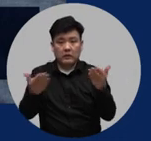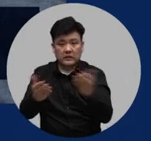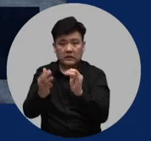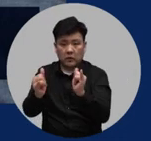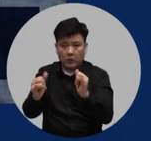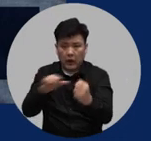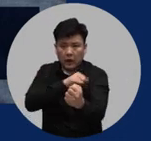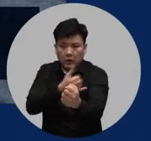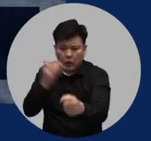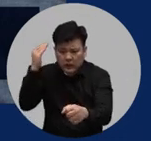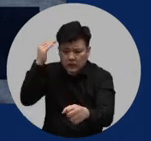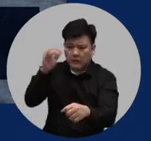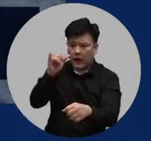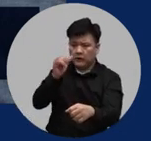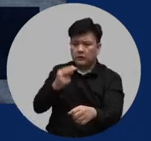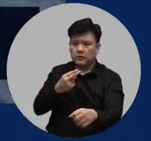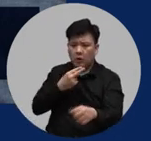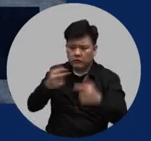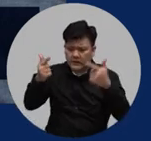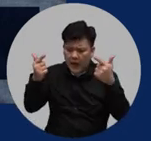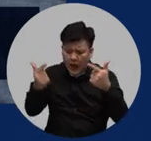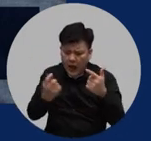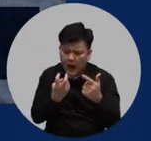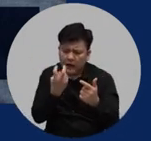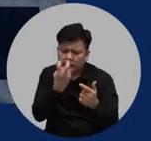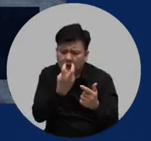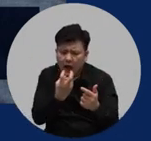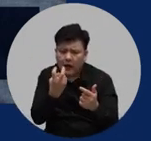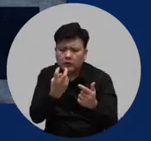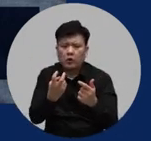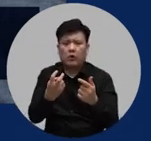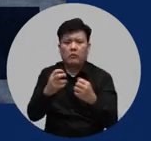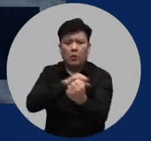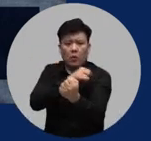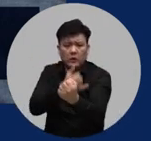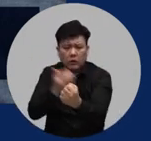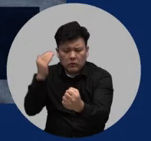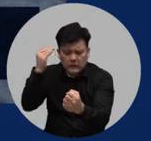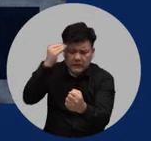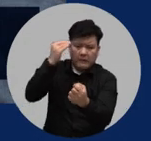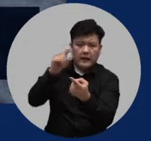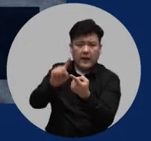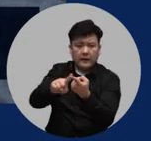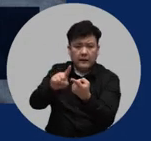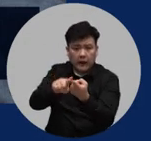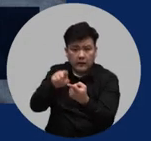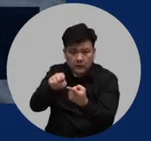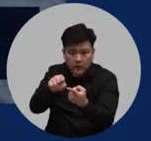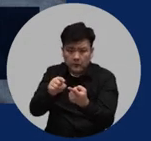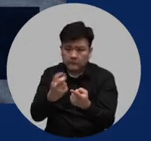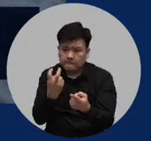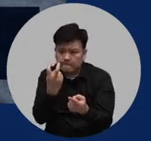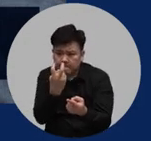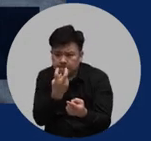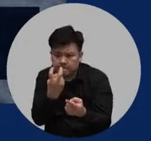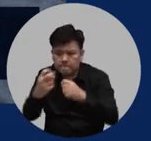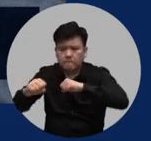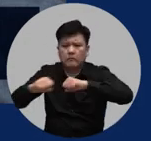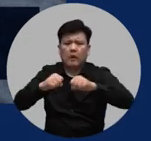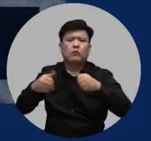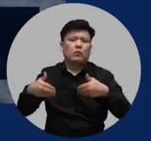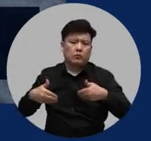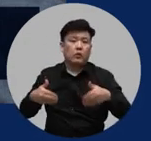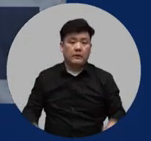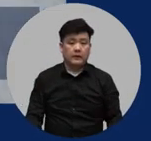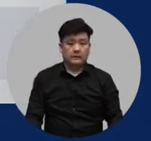인권이 침해당하고 있지는 않은지 항상 점검하며 인권 침해 문제에 대해서는 그 누구보다 민감하게 반응해야